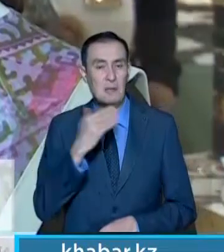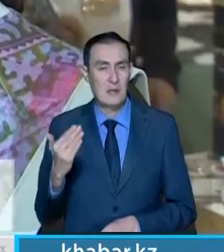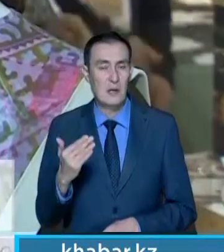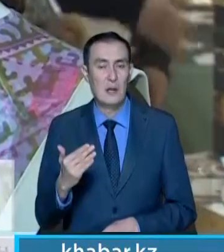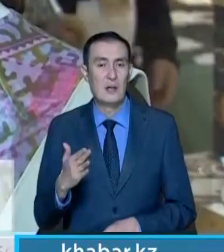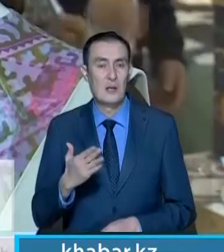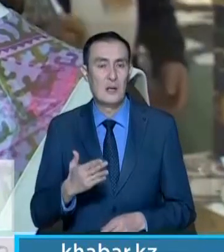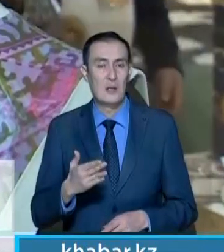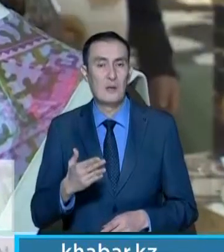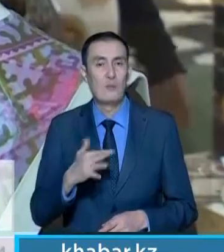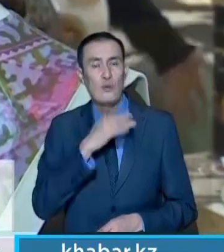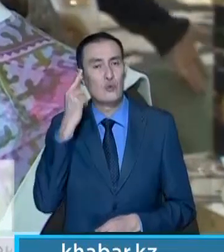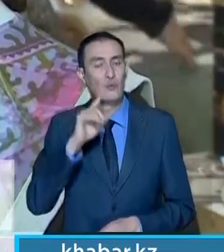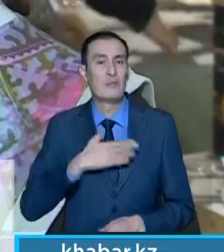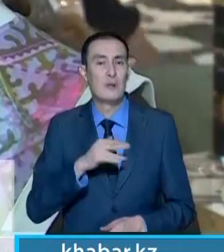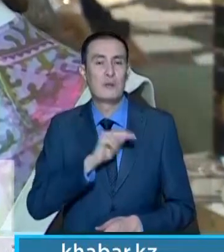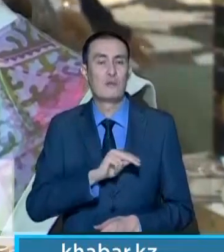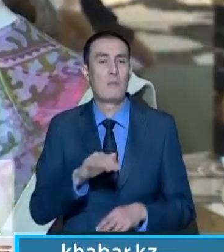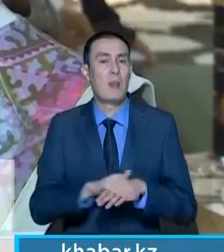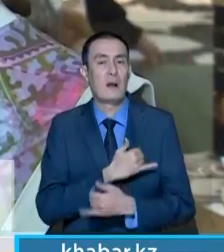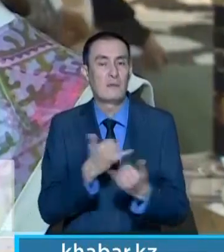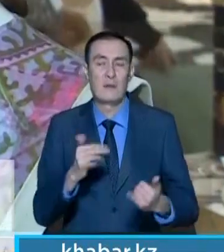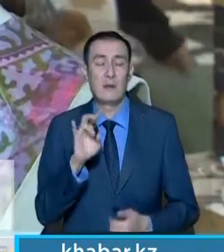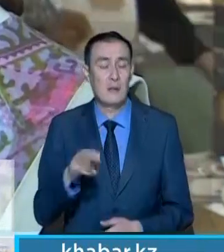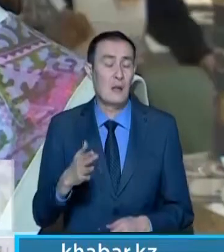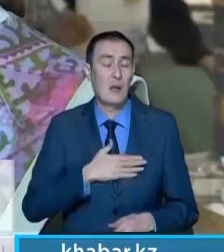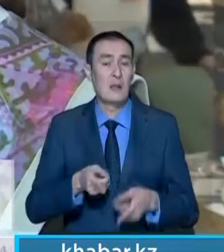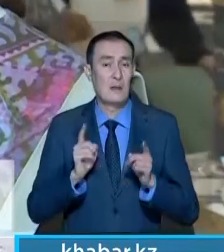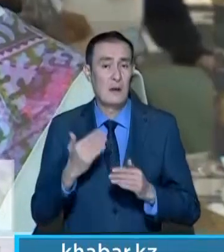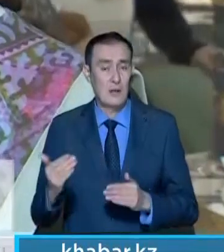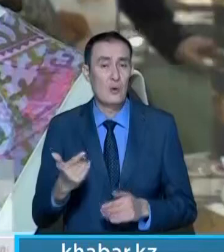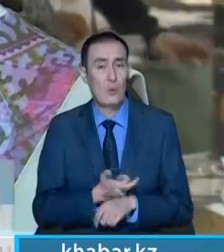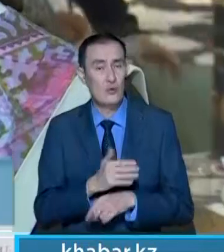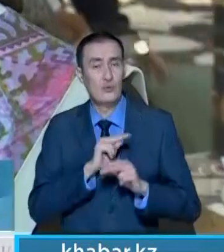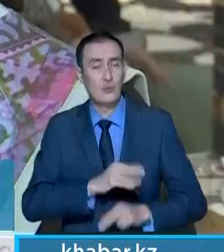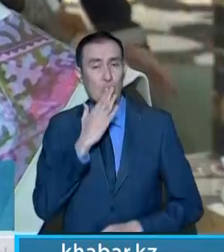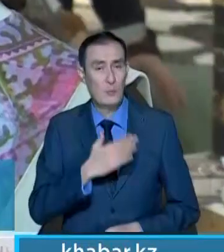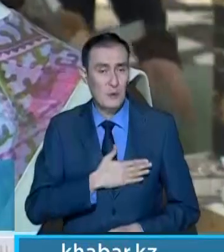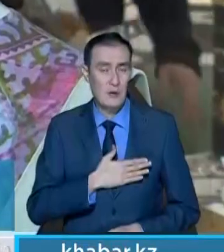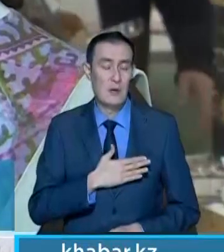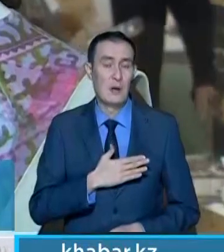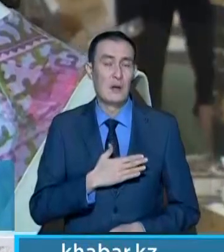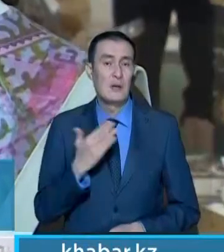дает, многие думают, что мы занимаемся благотворительностью, но это не так. На самом деле они очень трудолюбивые,